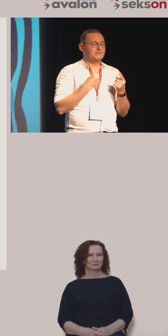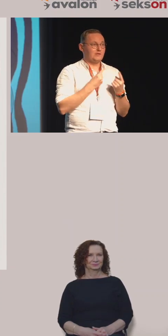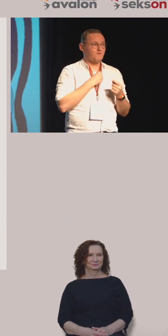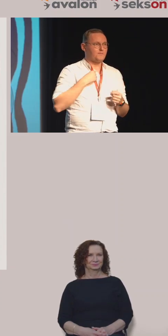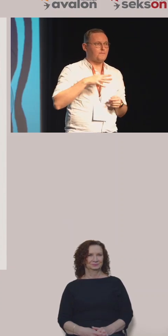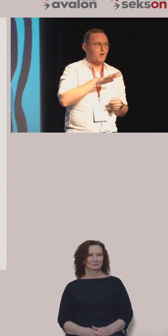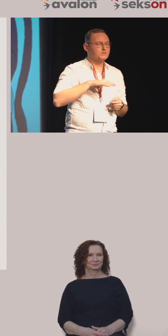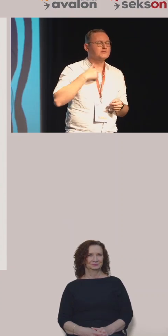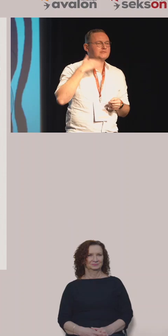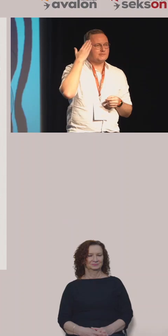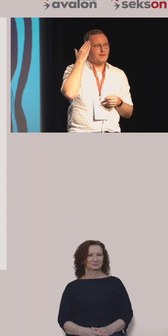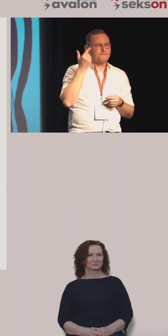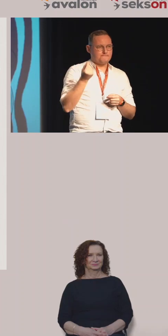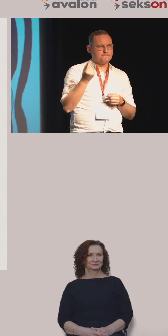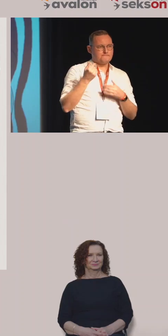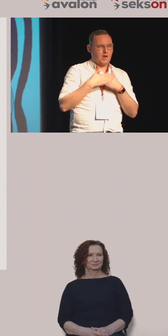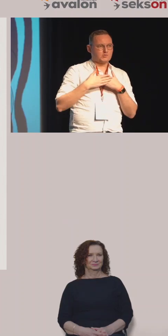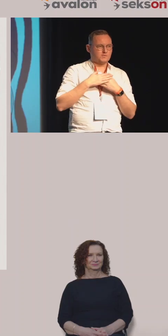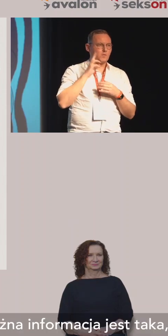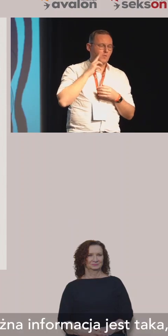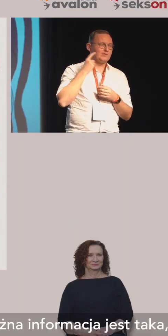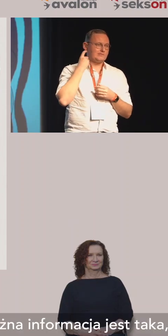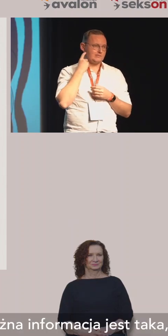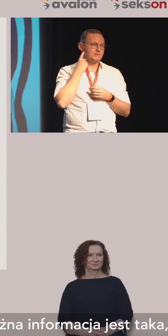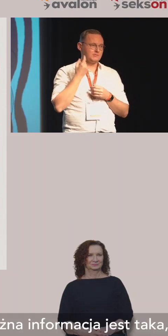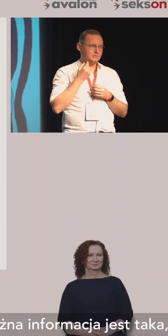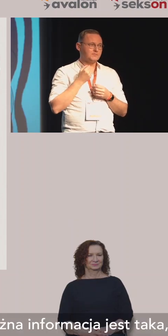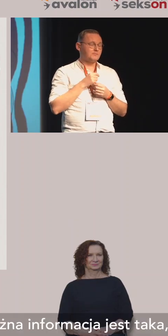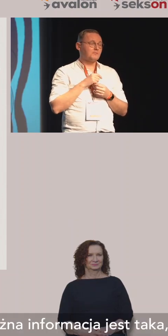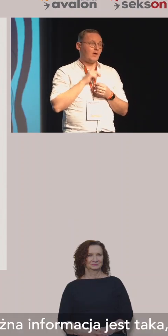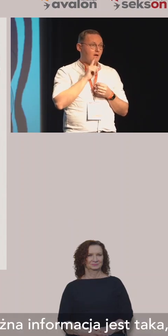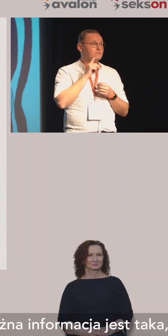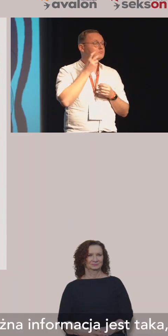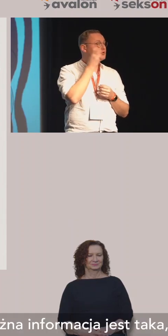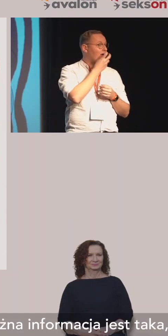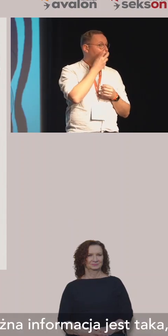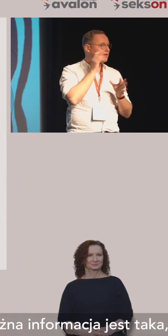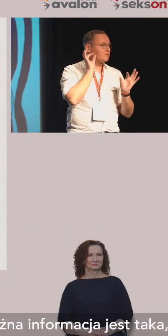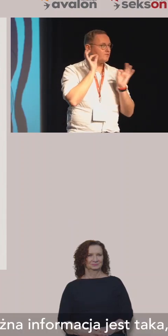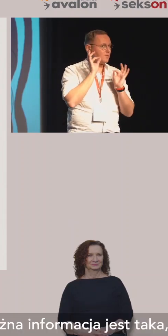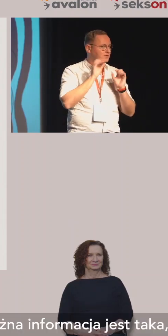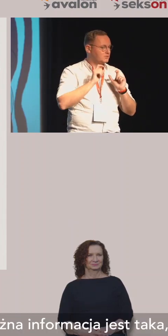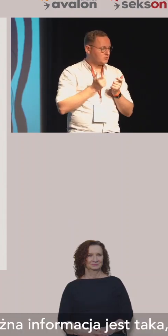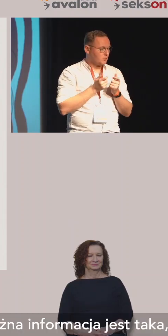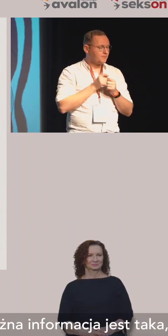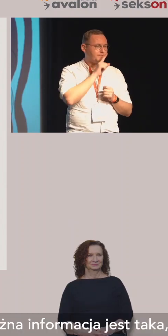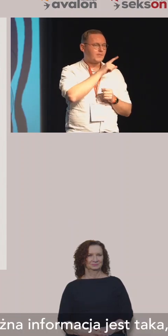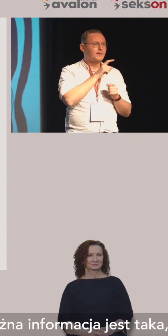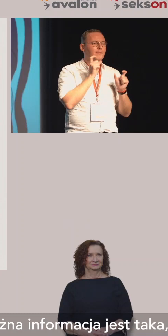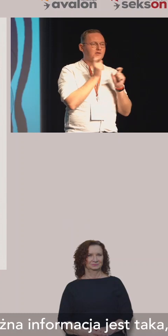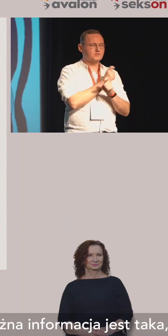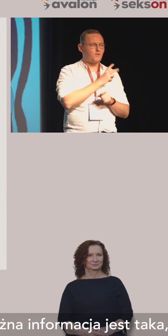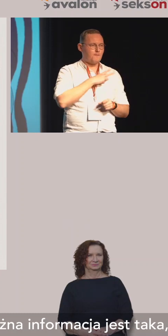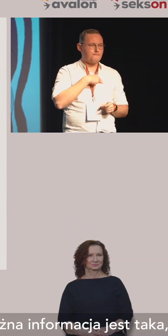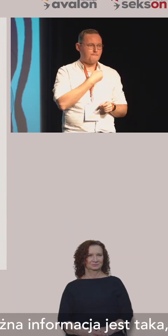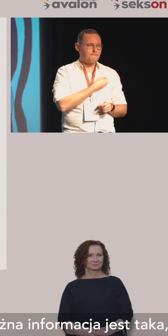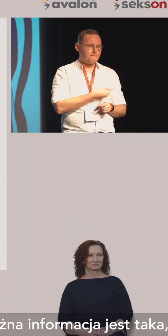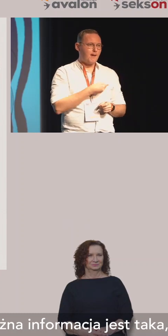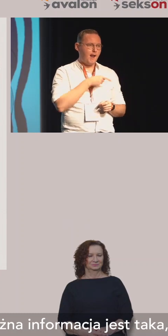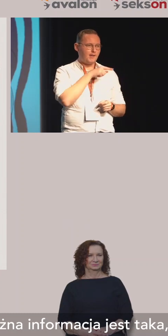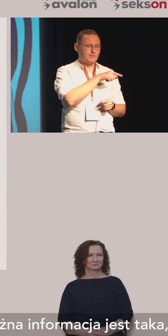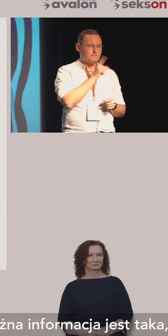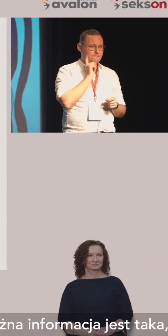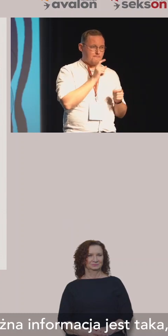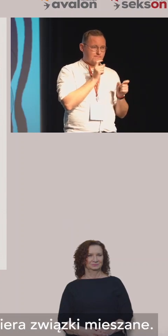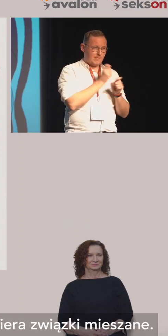Kolejna sprawa, małżeństwa. Mieszane. Znam pary mieszane osób słyszących z osobą głuchą, ale bardzo